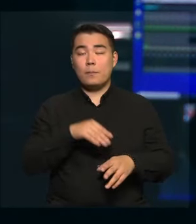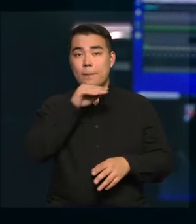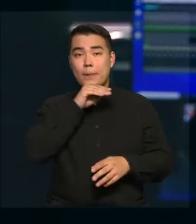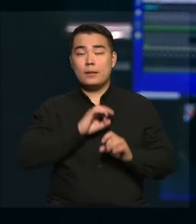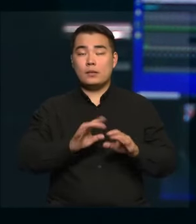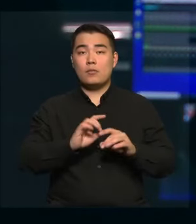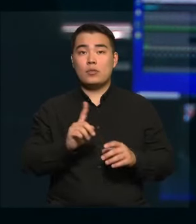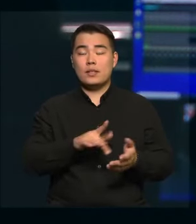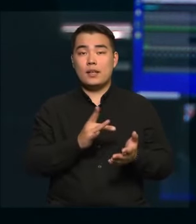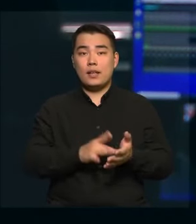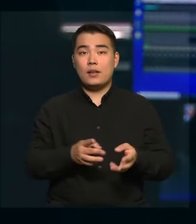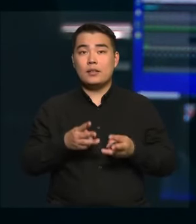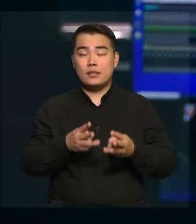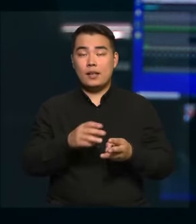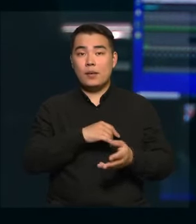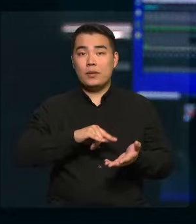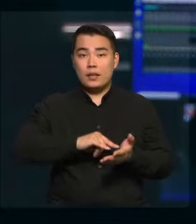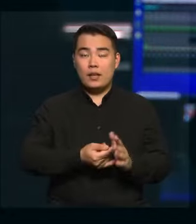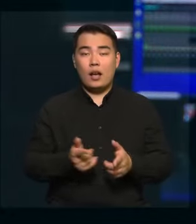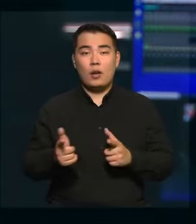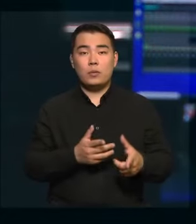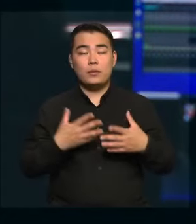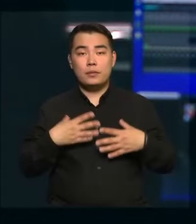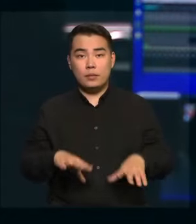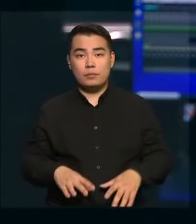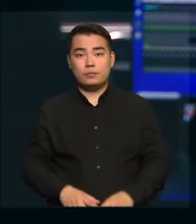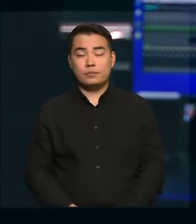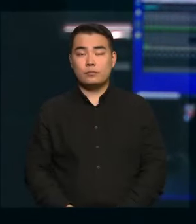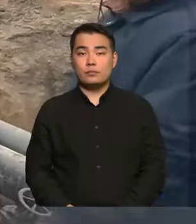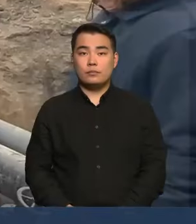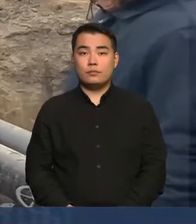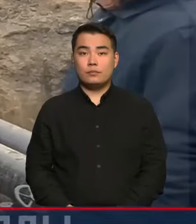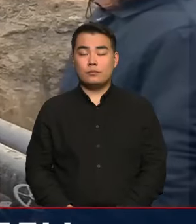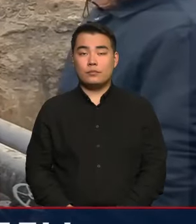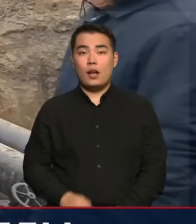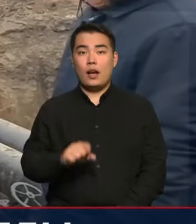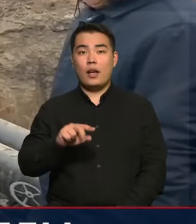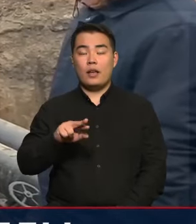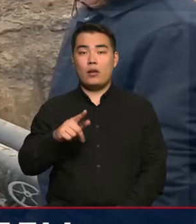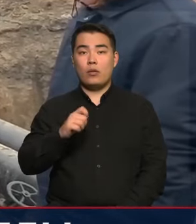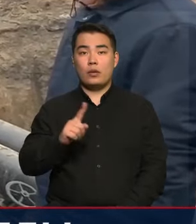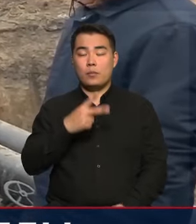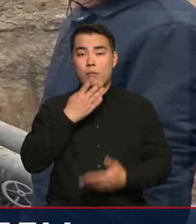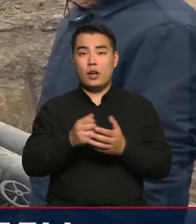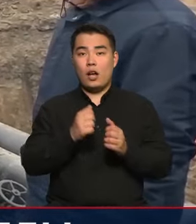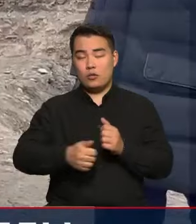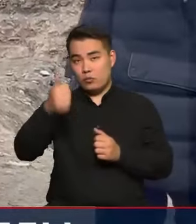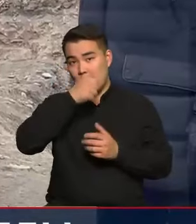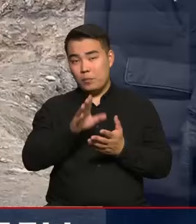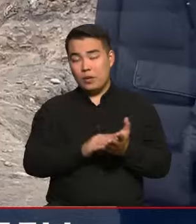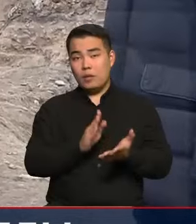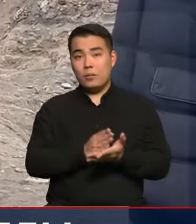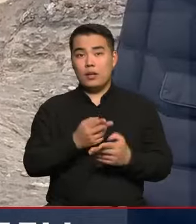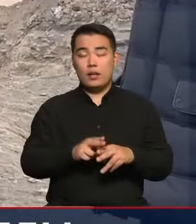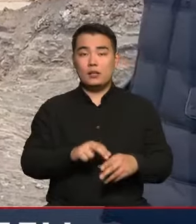орталық қазандықтың құбырлары жылыту маусымына дайын болмай шыққан. Аягөзде жылудың жыры жылда қайталанады. Осылай деген